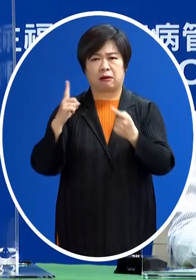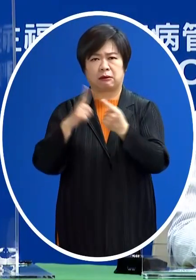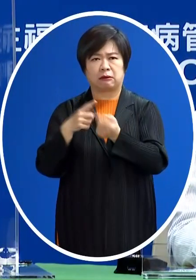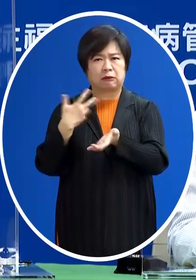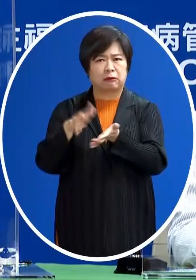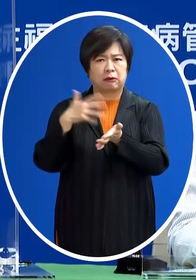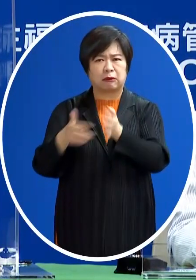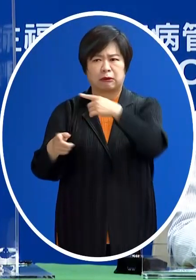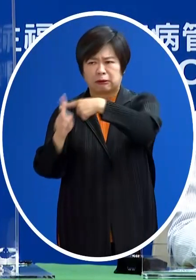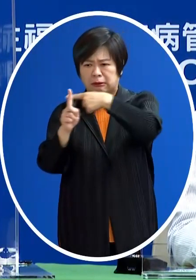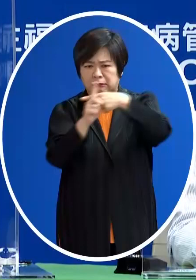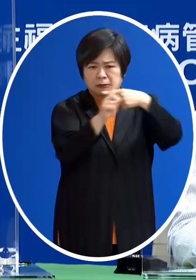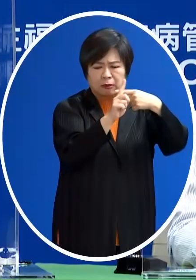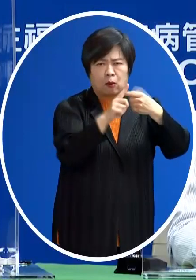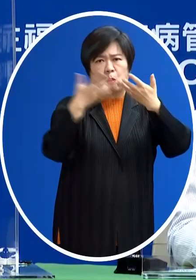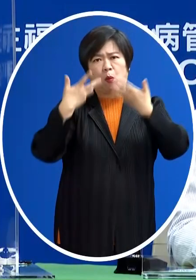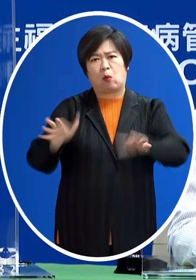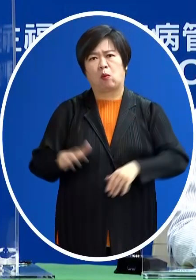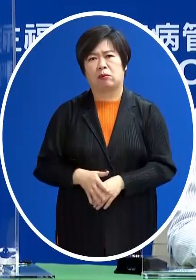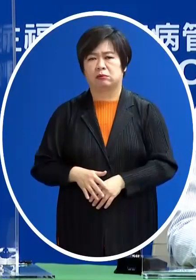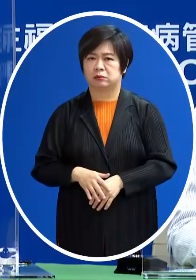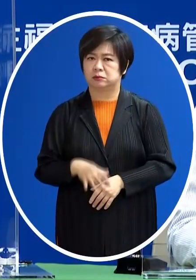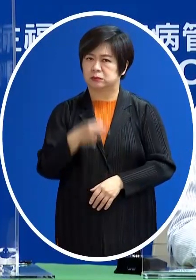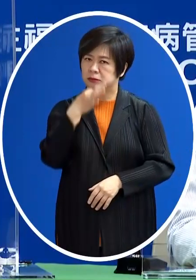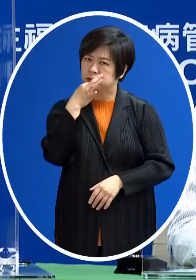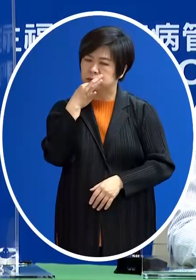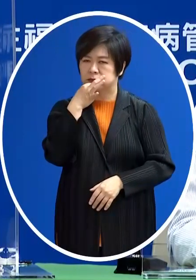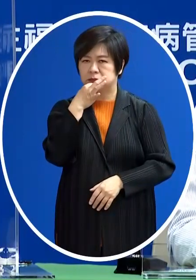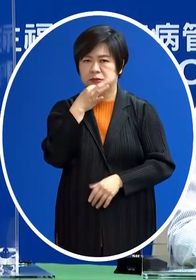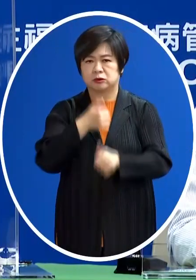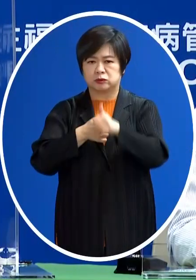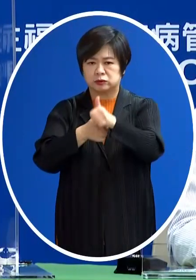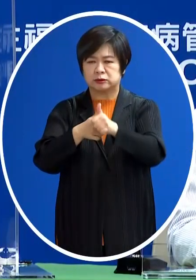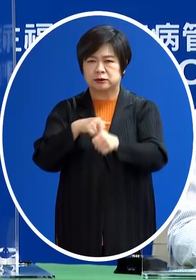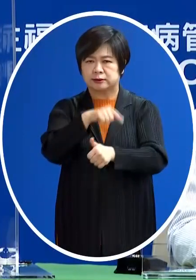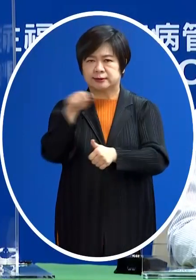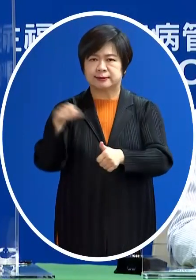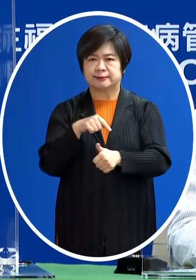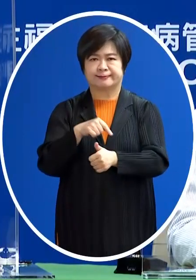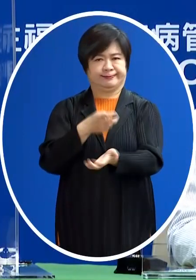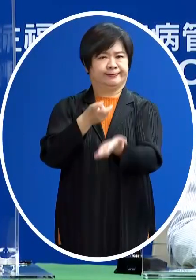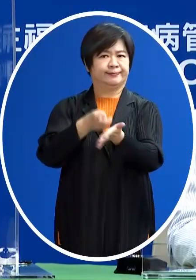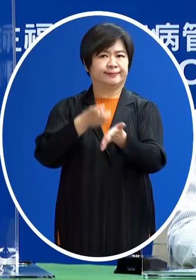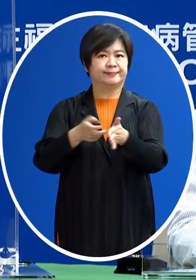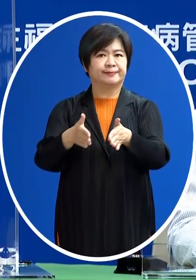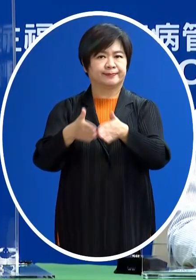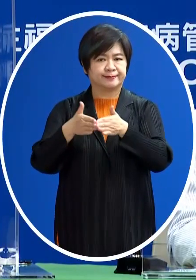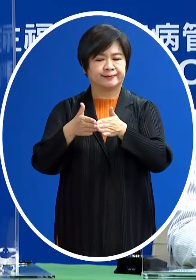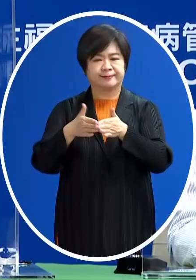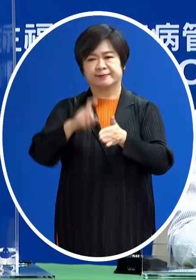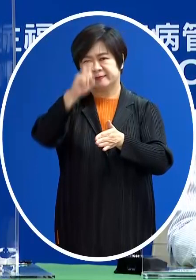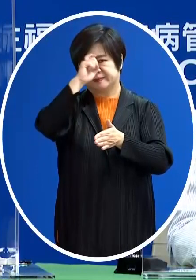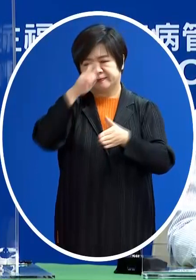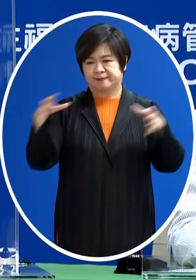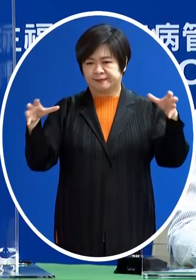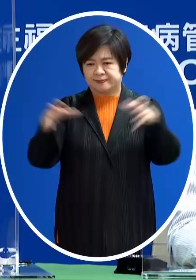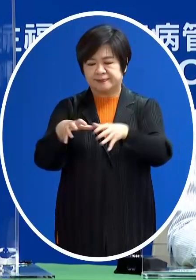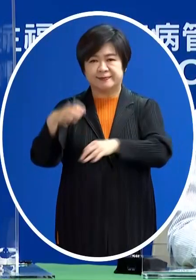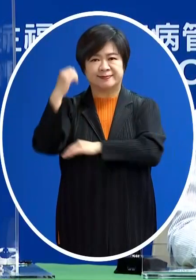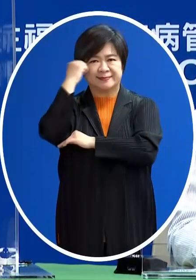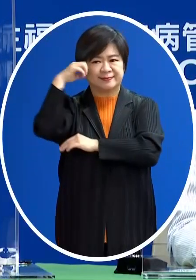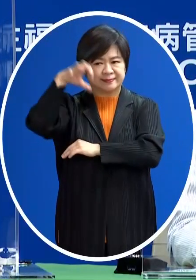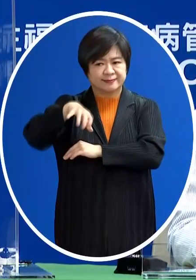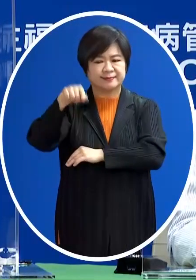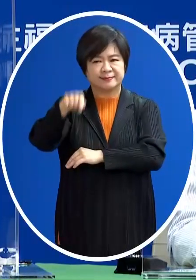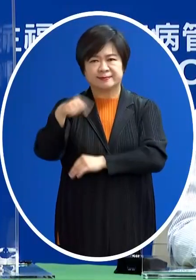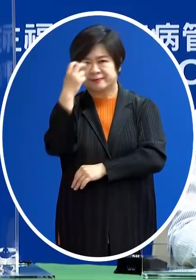方的阳性率太高了，那也许我们对这个框列的就比较严格一点，希望到集中检疫所来，